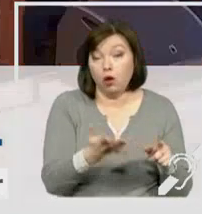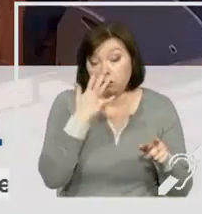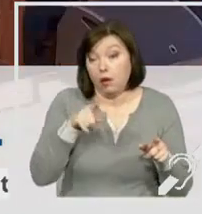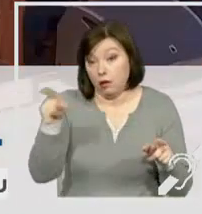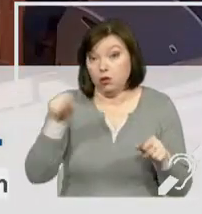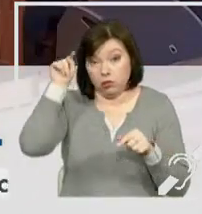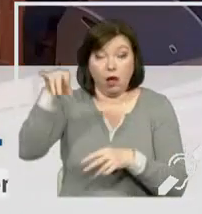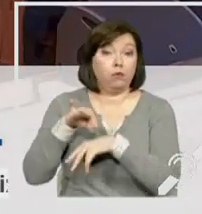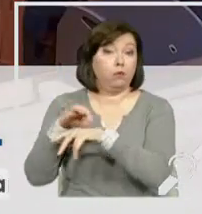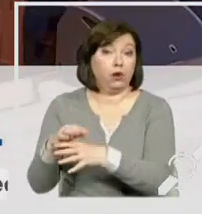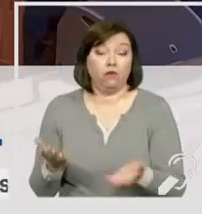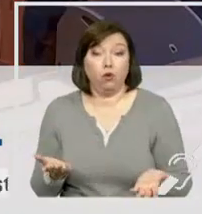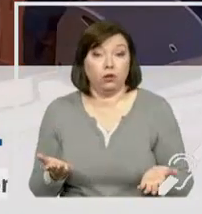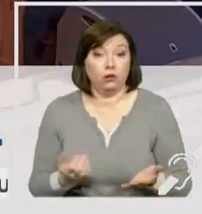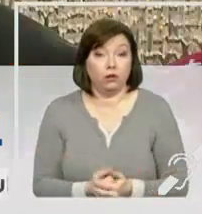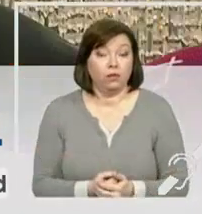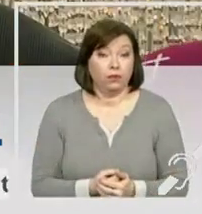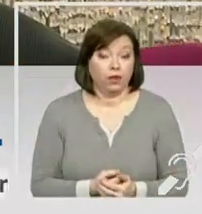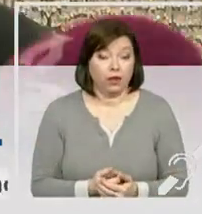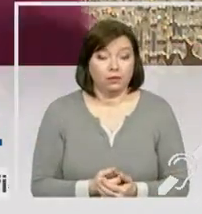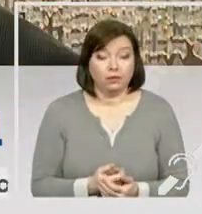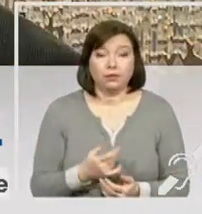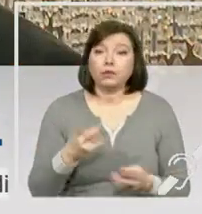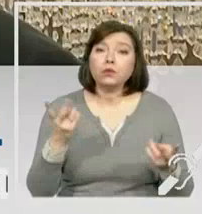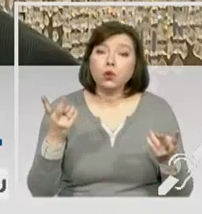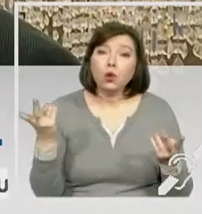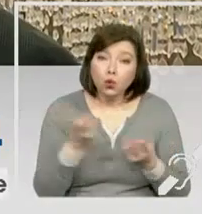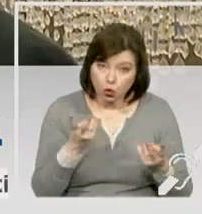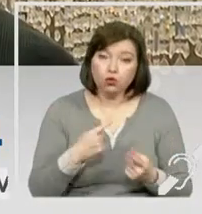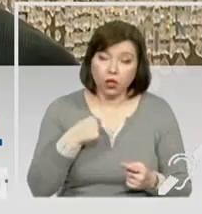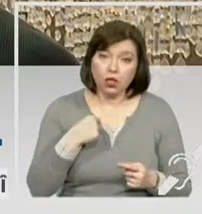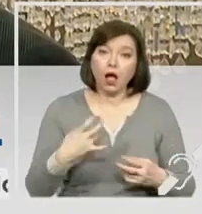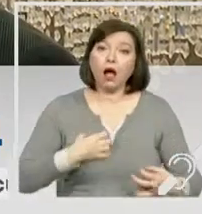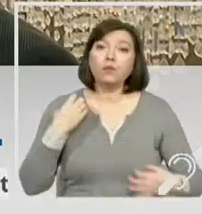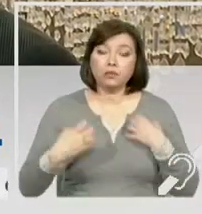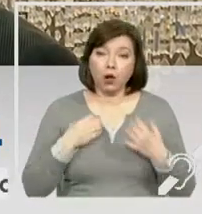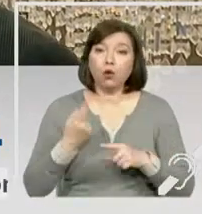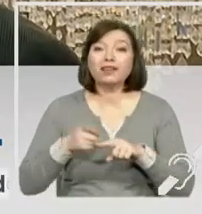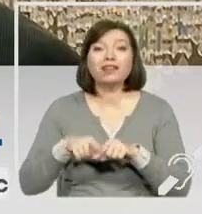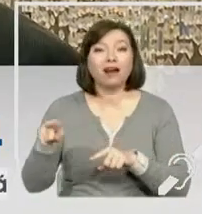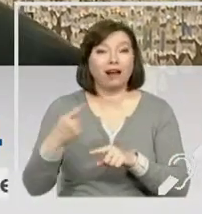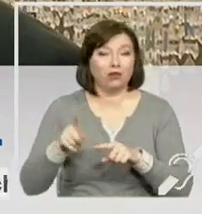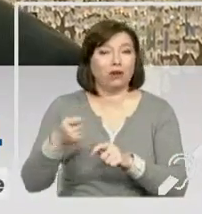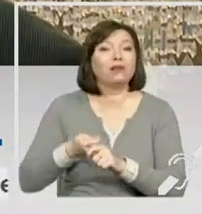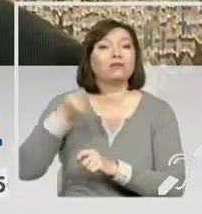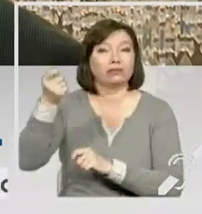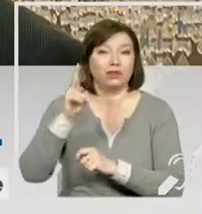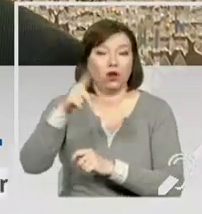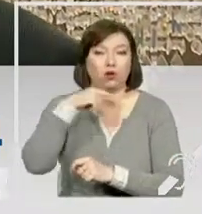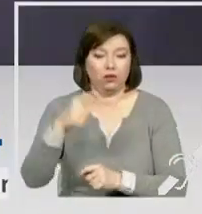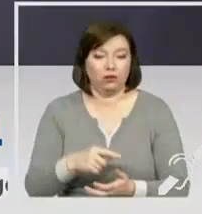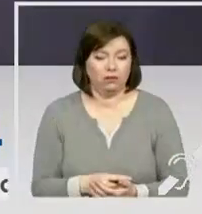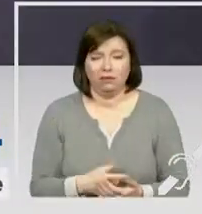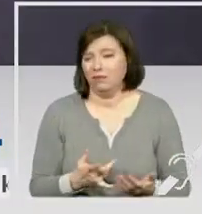dacă acest lucru nu poate să-l facă oricare Serebrianu. Dar trebuie să ne îngrijoreze acel apel care a fost făcut către Federație. Trebuie să